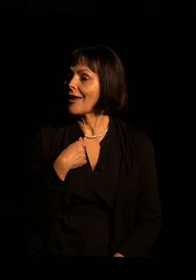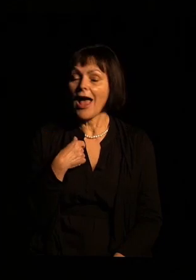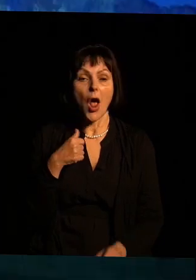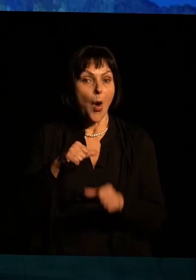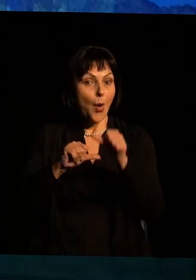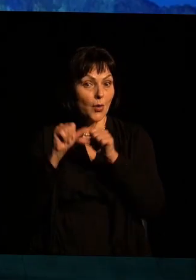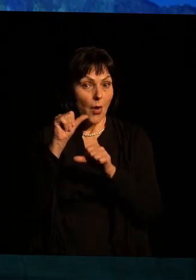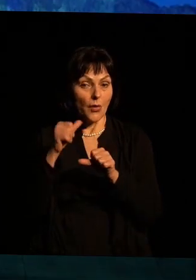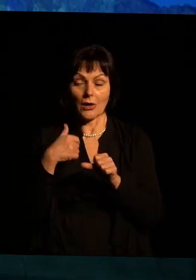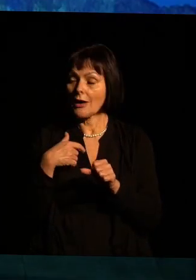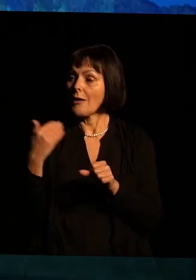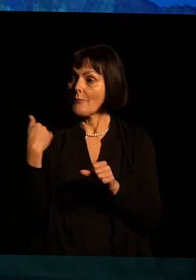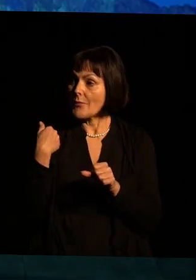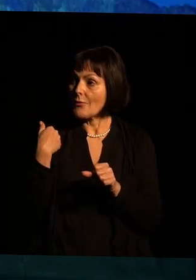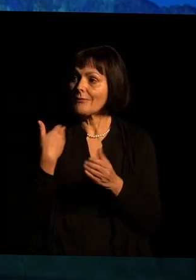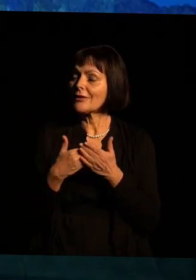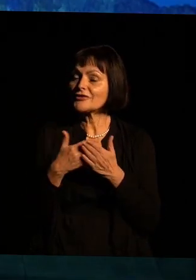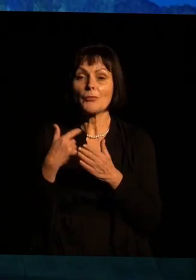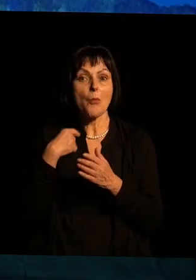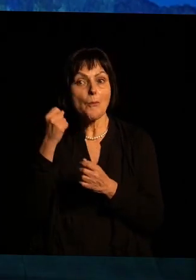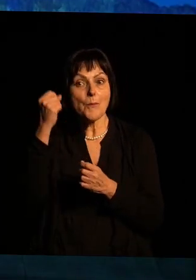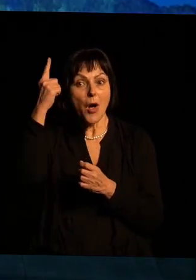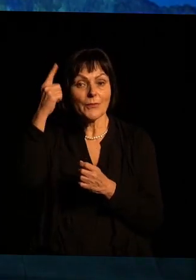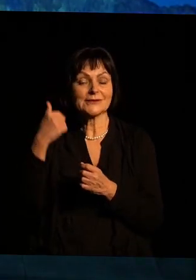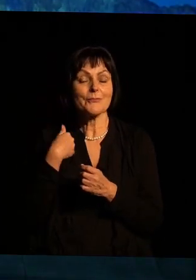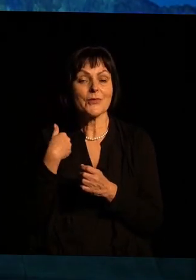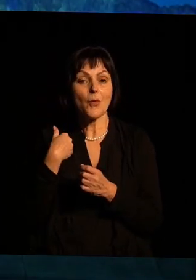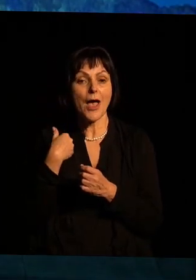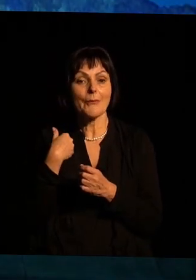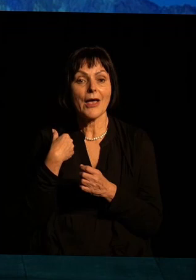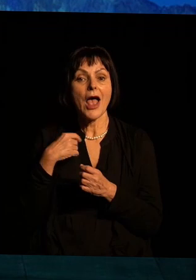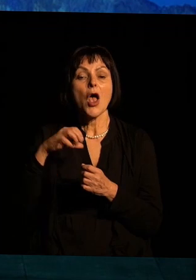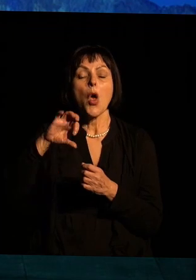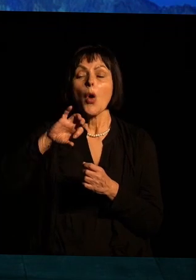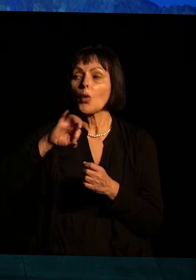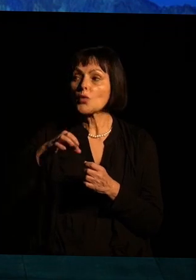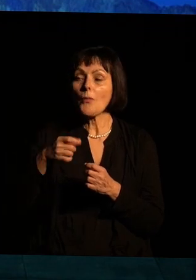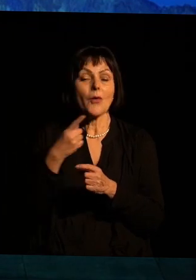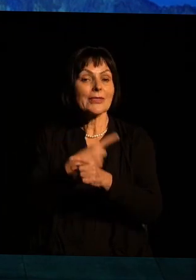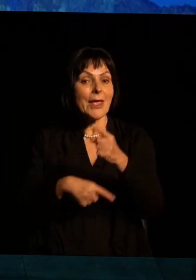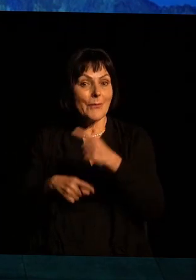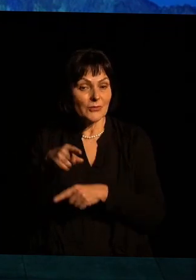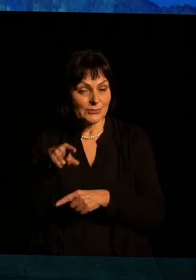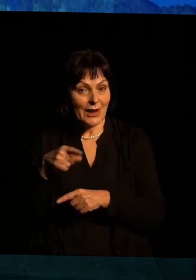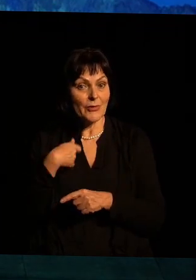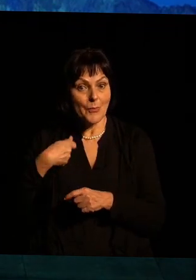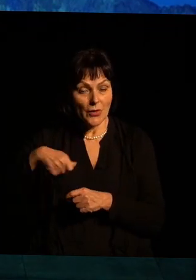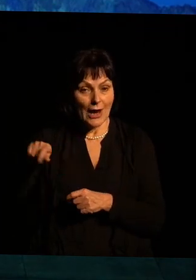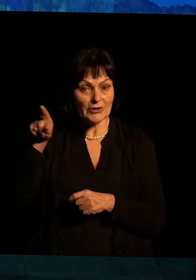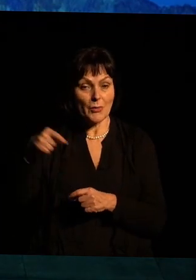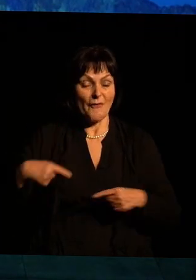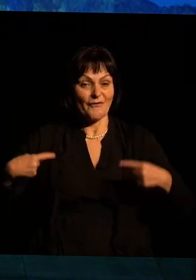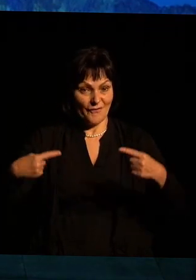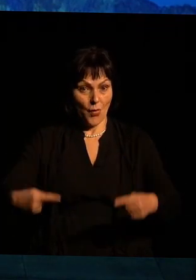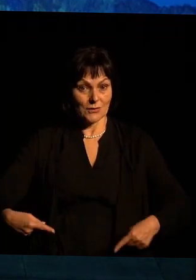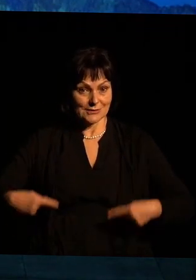rok wcześniej właśnie byłem. Dlaczego? To był mój pomysł, bo ja byłem tam z grupą niepełnosprawnych, gdzie pojechaliśmy. I oni byli na